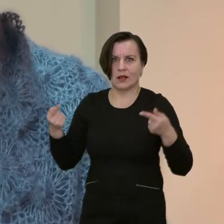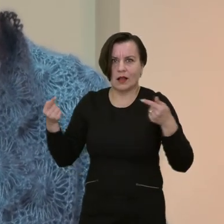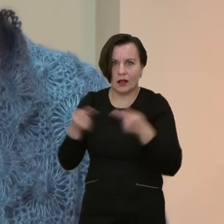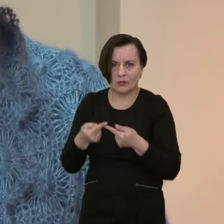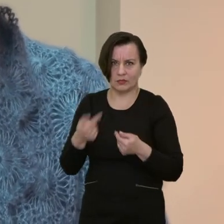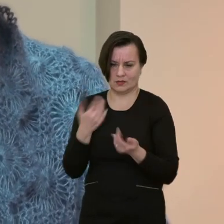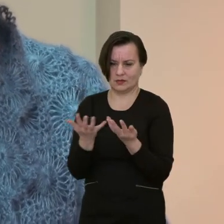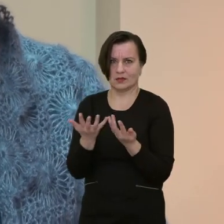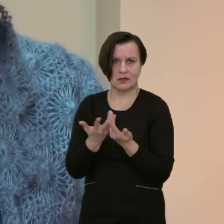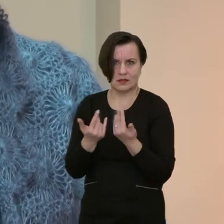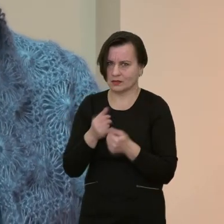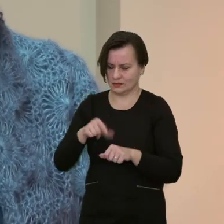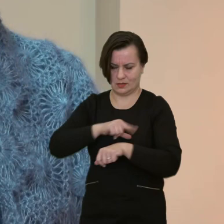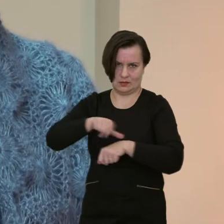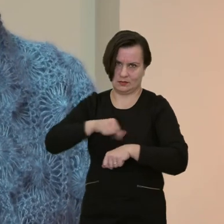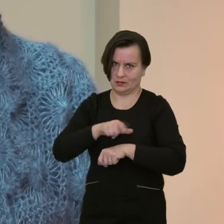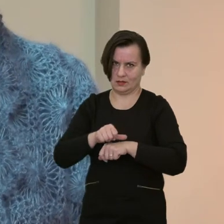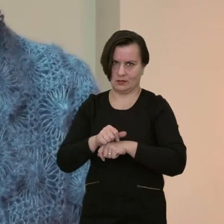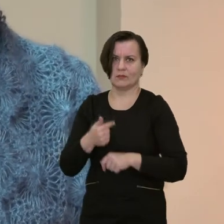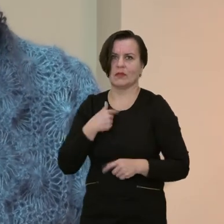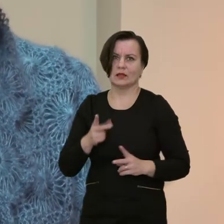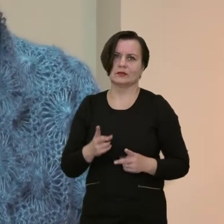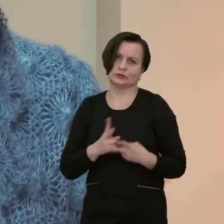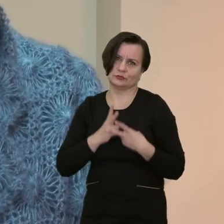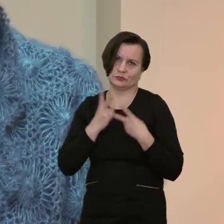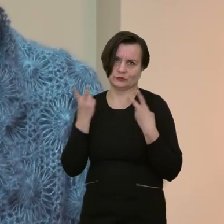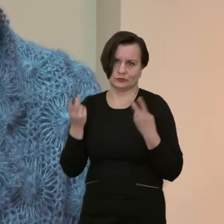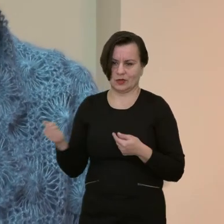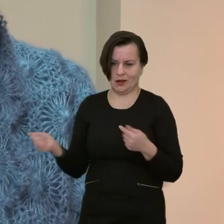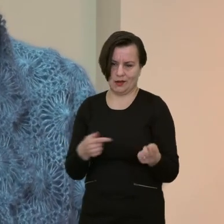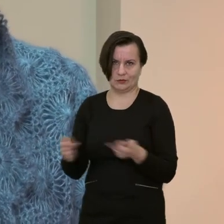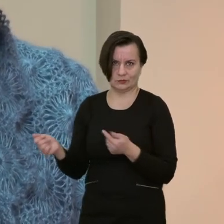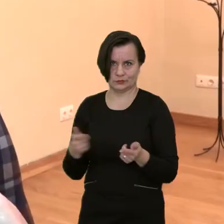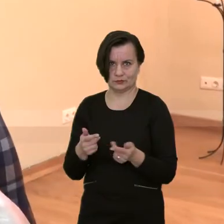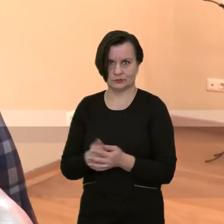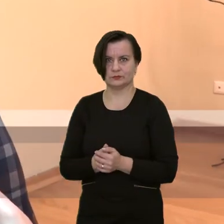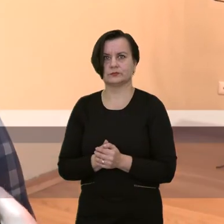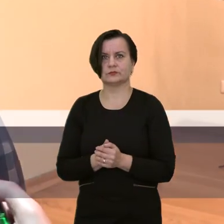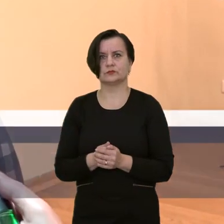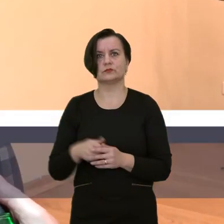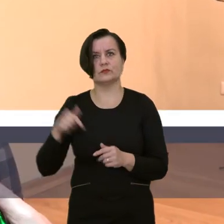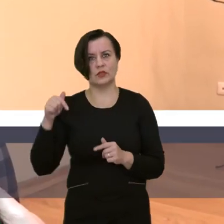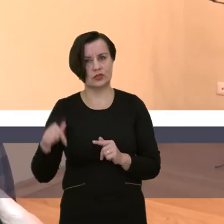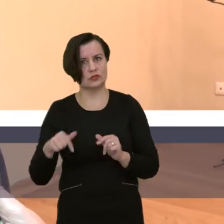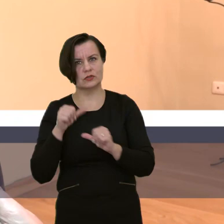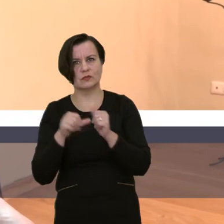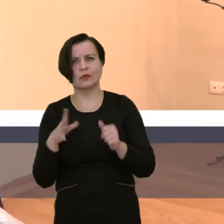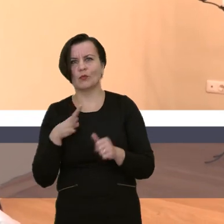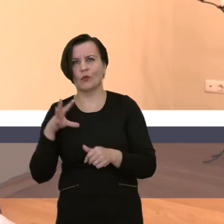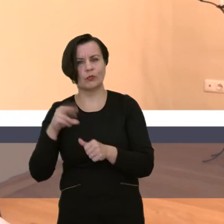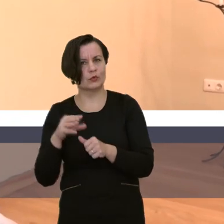minučių. Ir tas laikas neskaičiuojamas, nes man smagu tą darbą daryti. Šie metai buvo patys